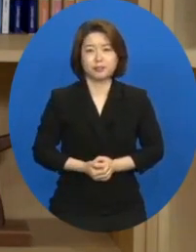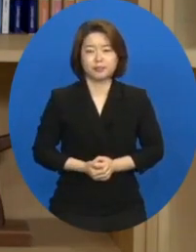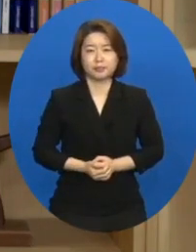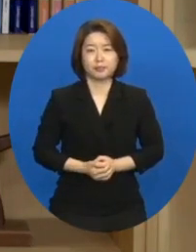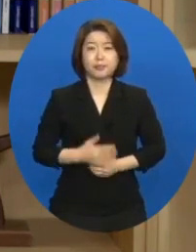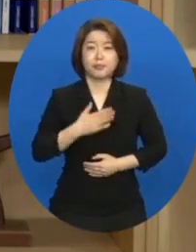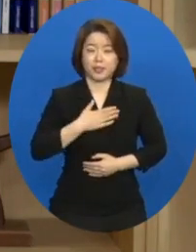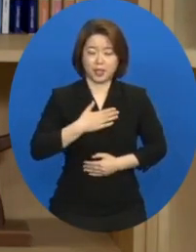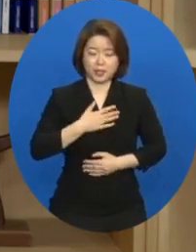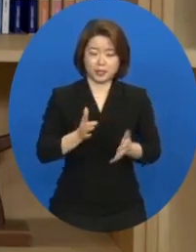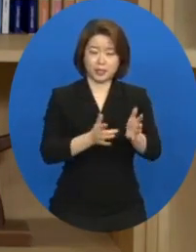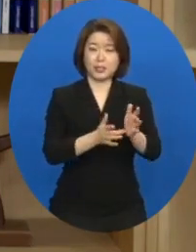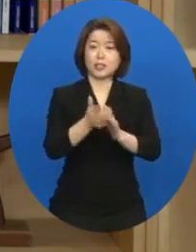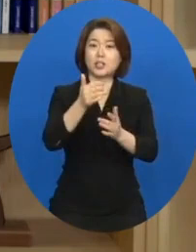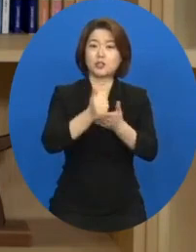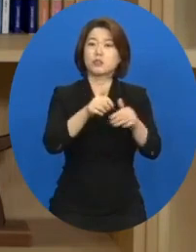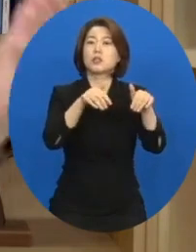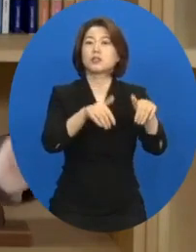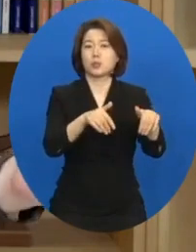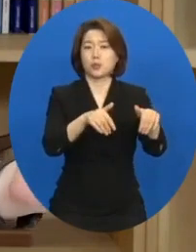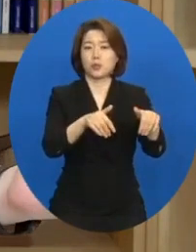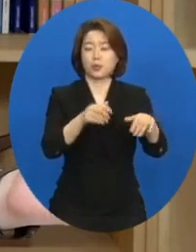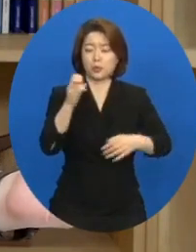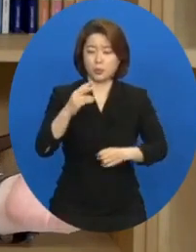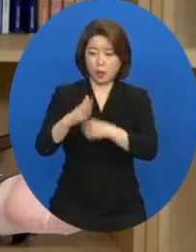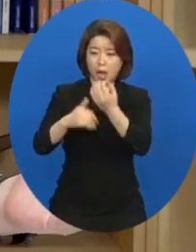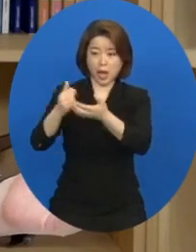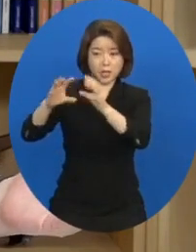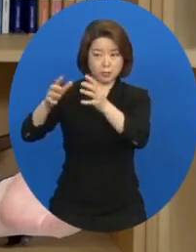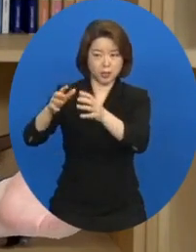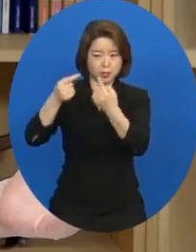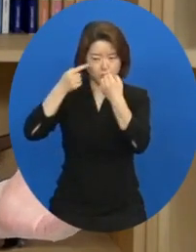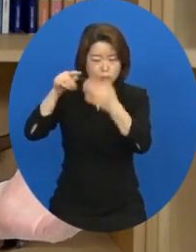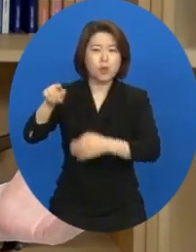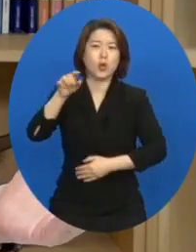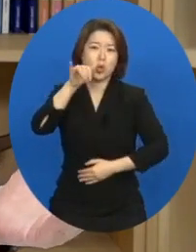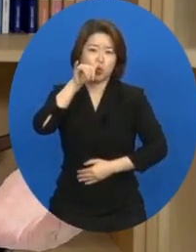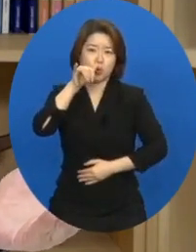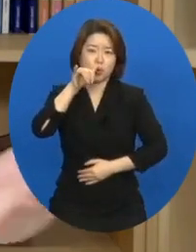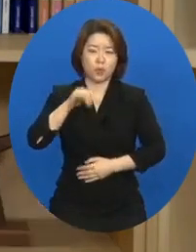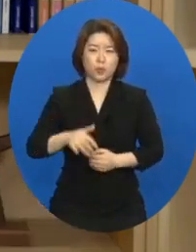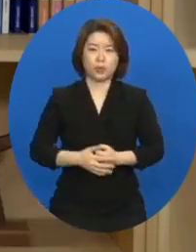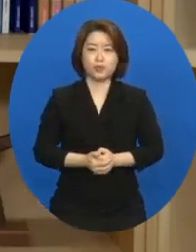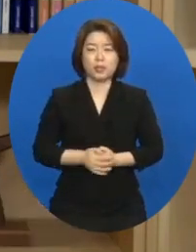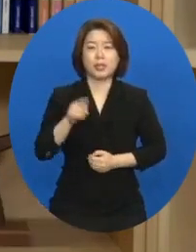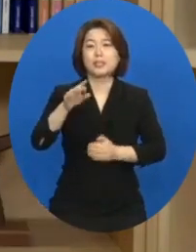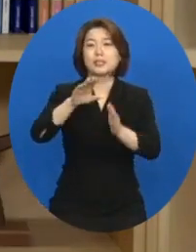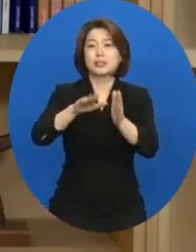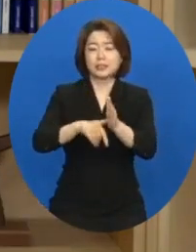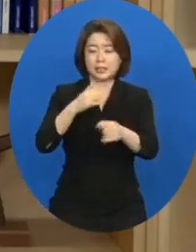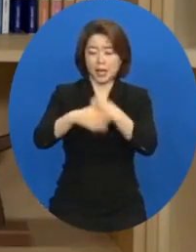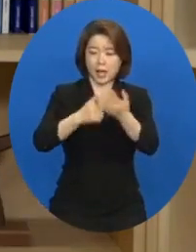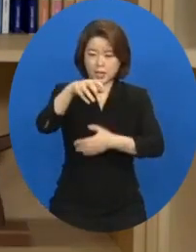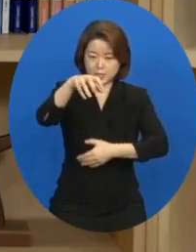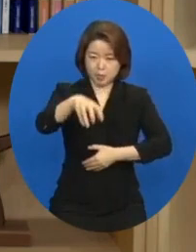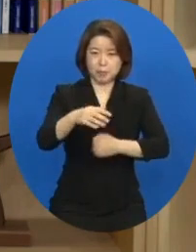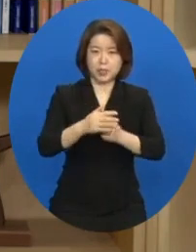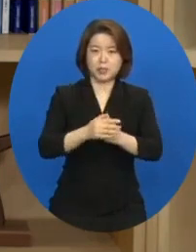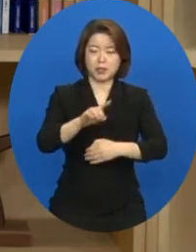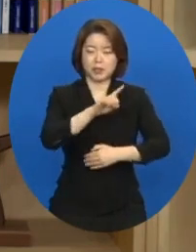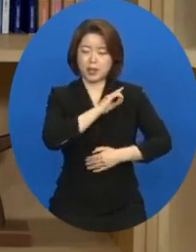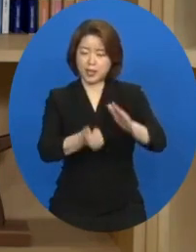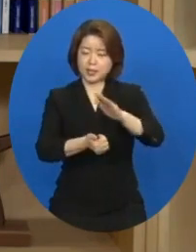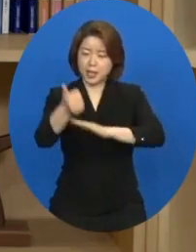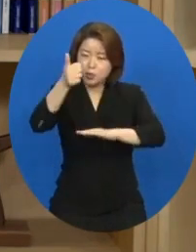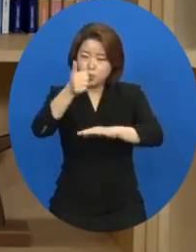나는 예수님의 종이고 하나님의 나라는 분명히 있고 그 때 하나님 앞에서 가장 성공적인